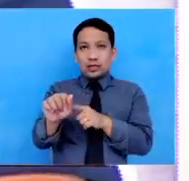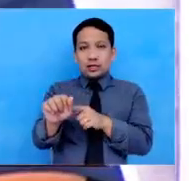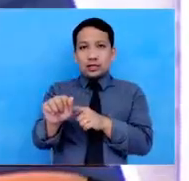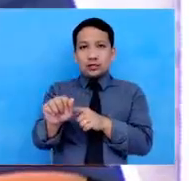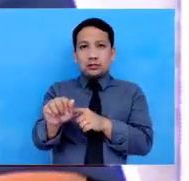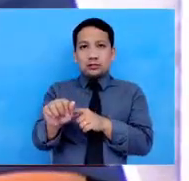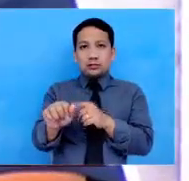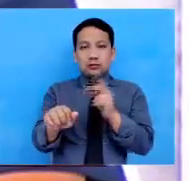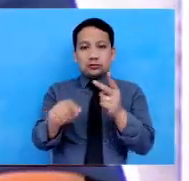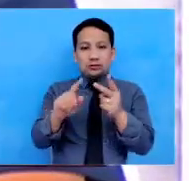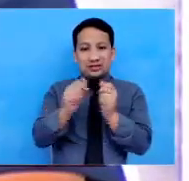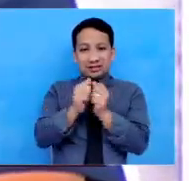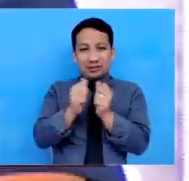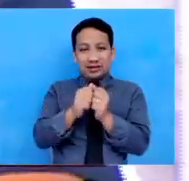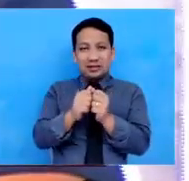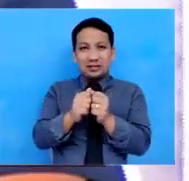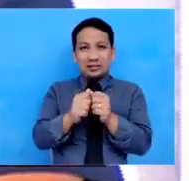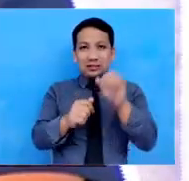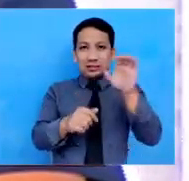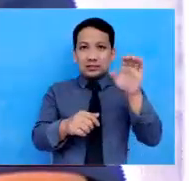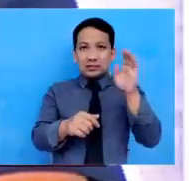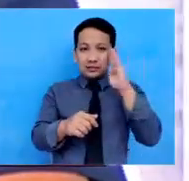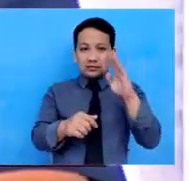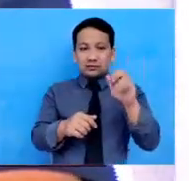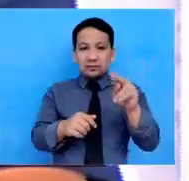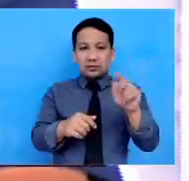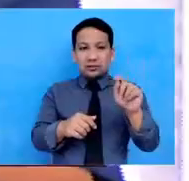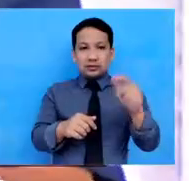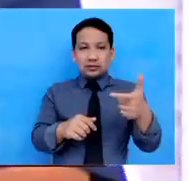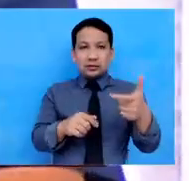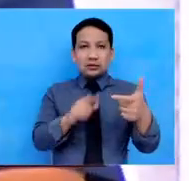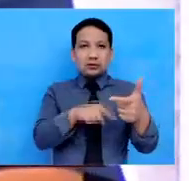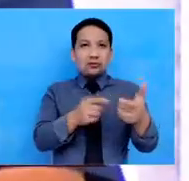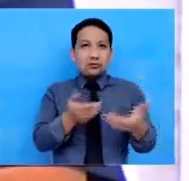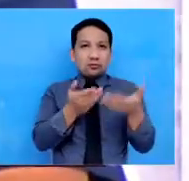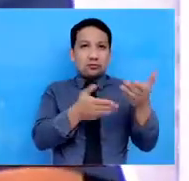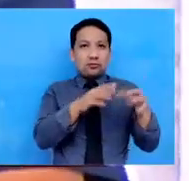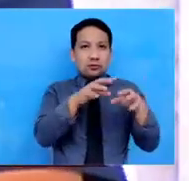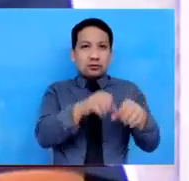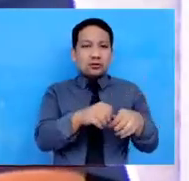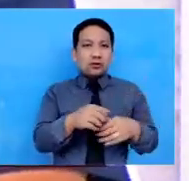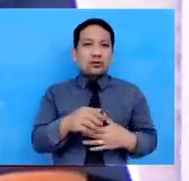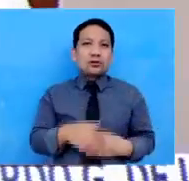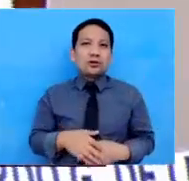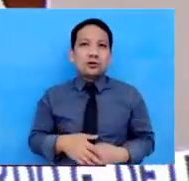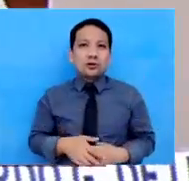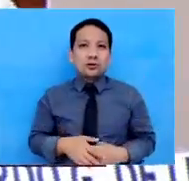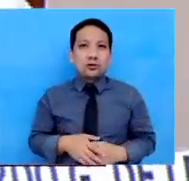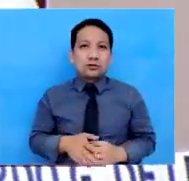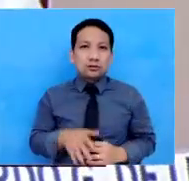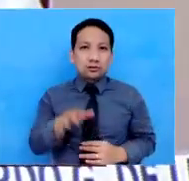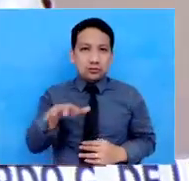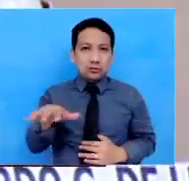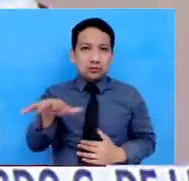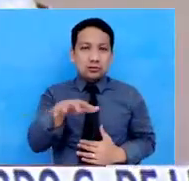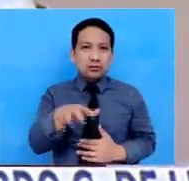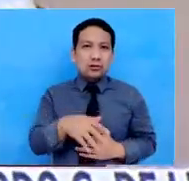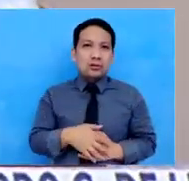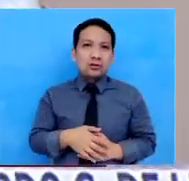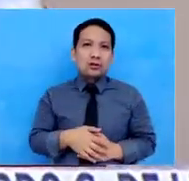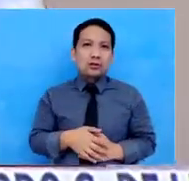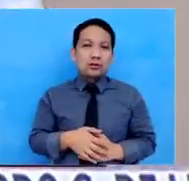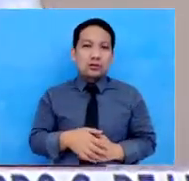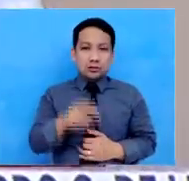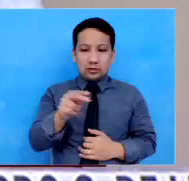ma'am, wala pa naman pong arrest warrant, so I think he's still free to roam around. Nag-exert ng effort ng NBI